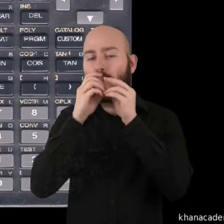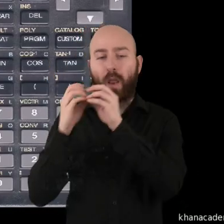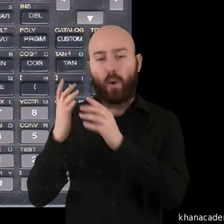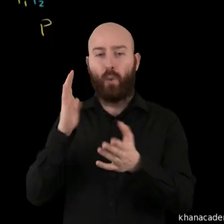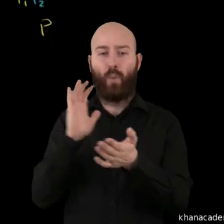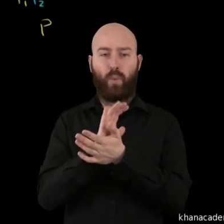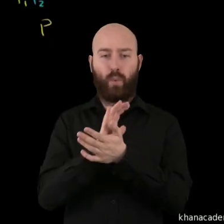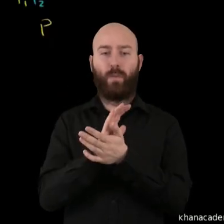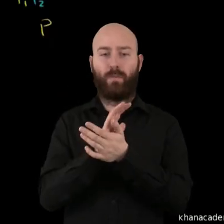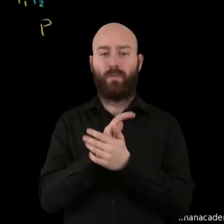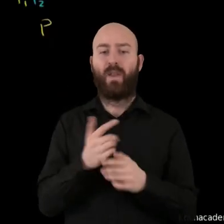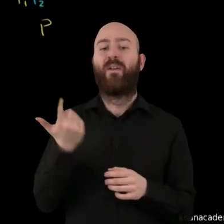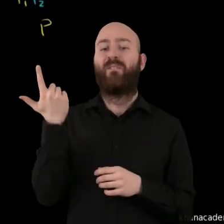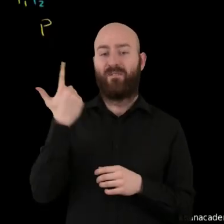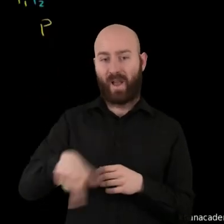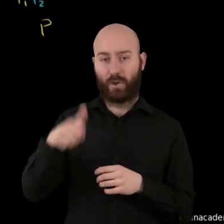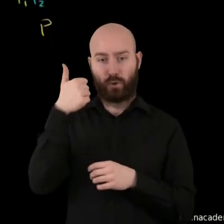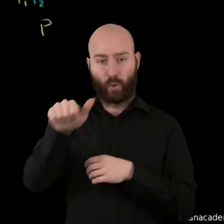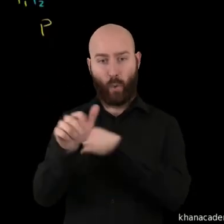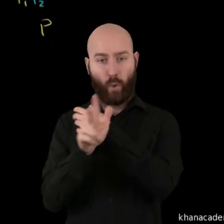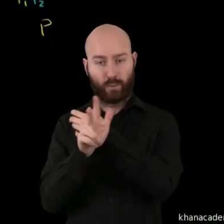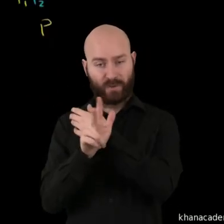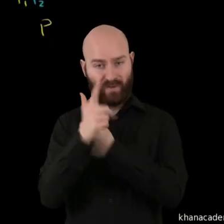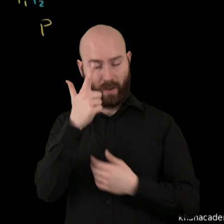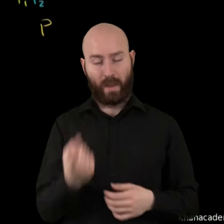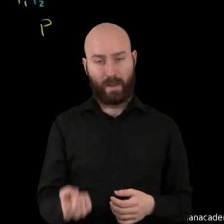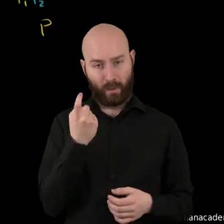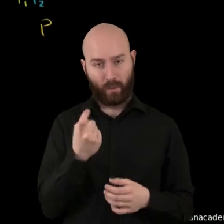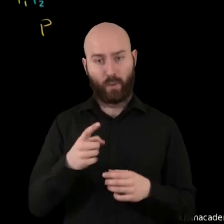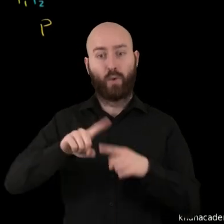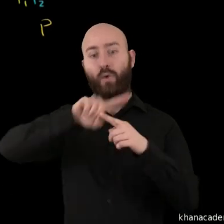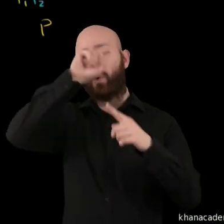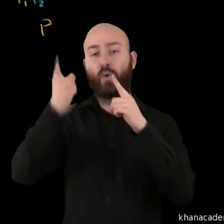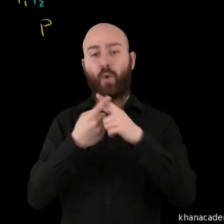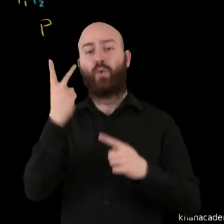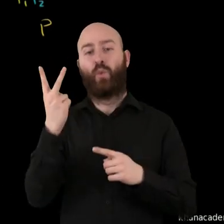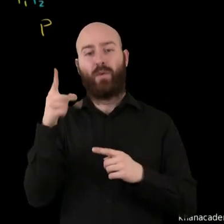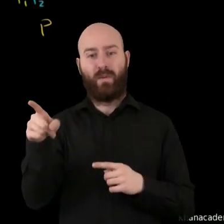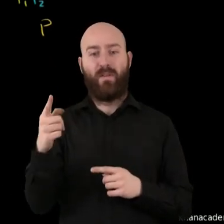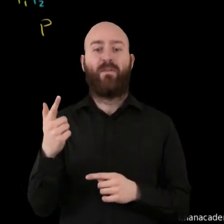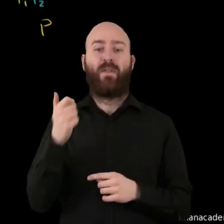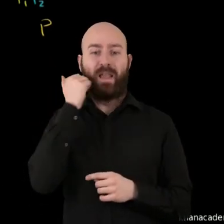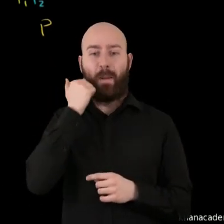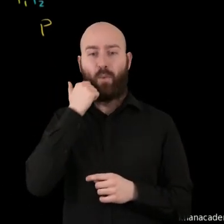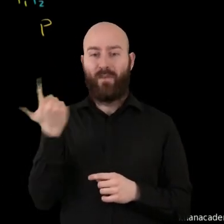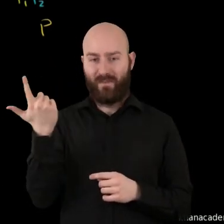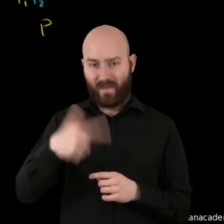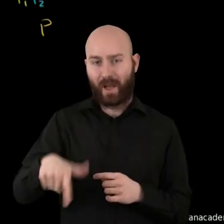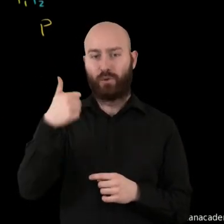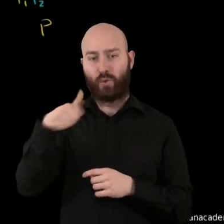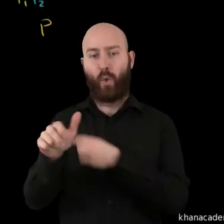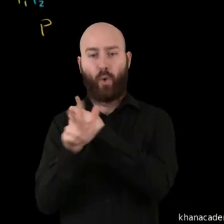2182 funty. 2182 mamy 2182. Ilość w roku drugim wynosi